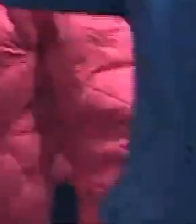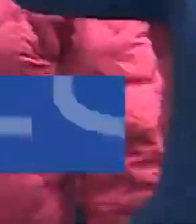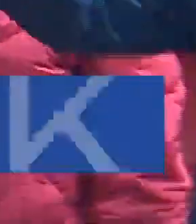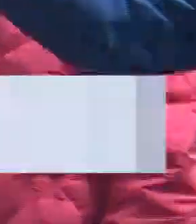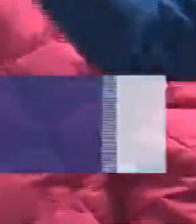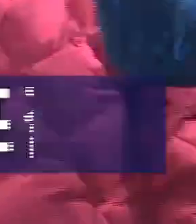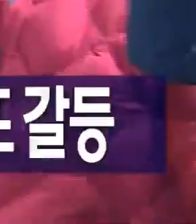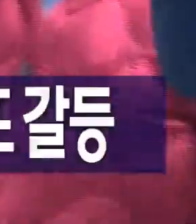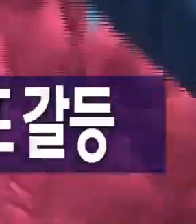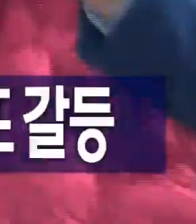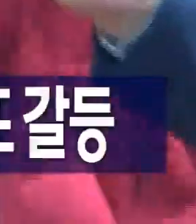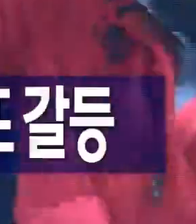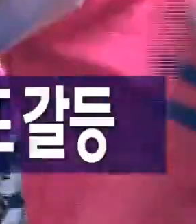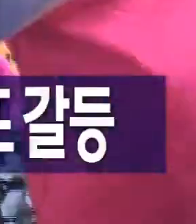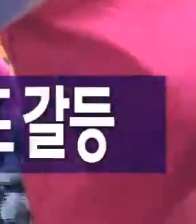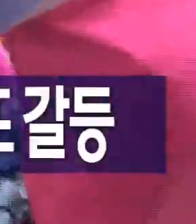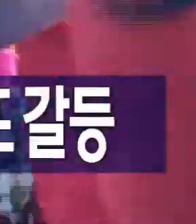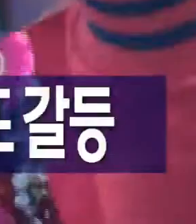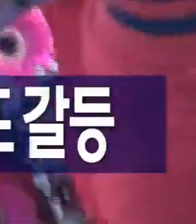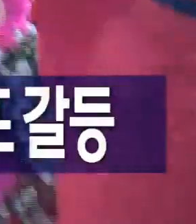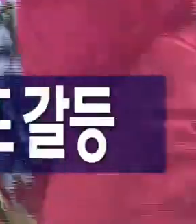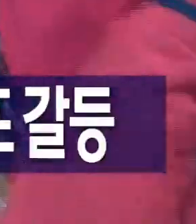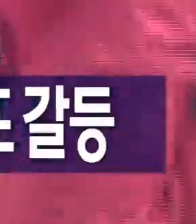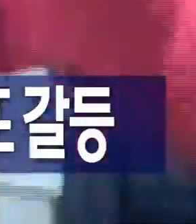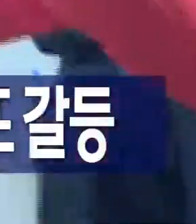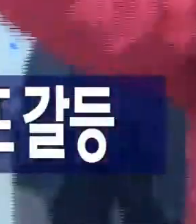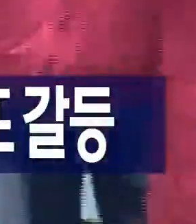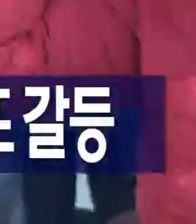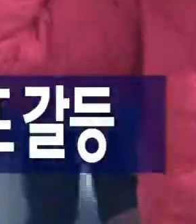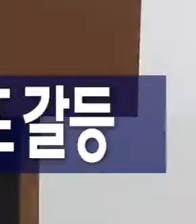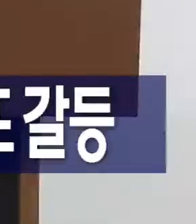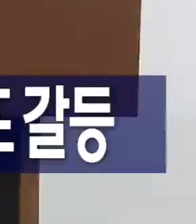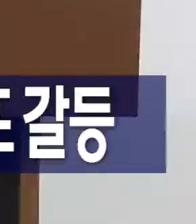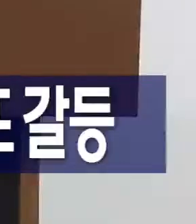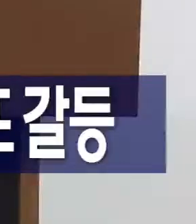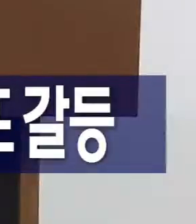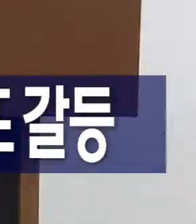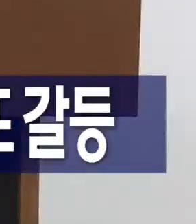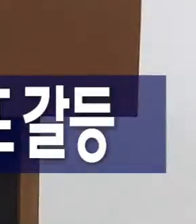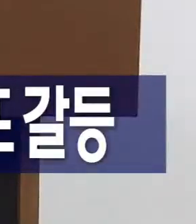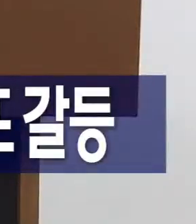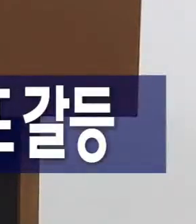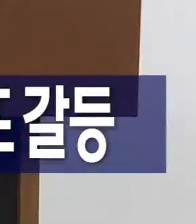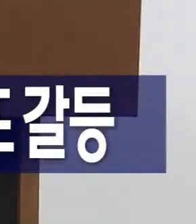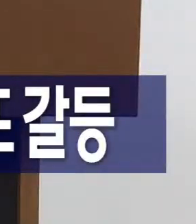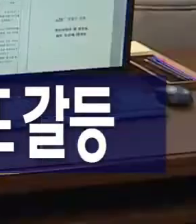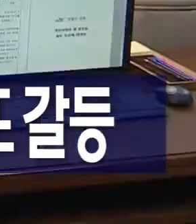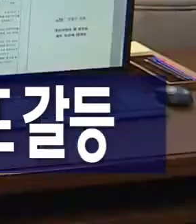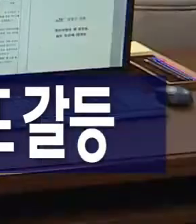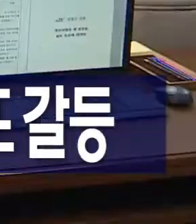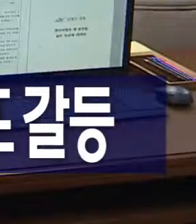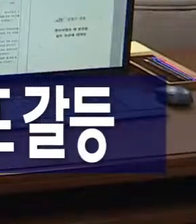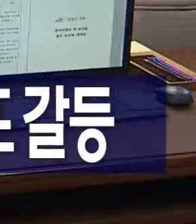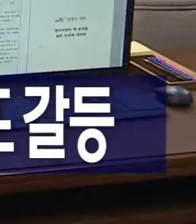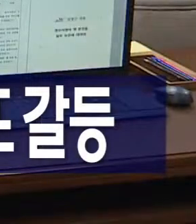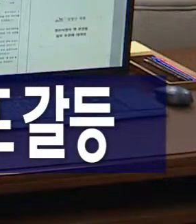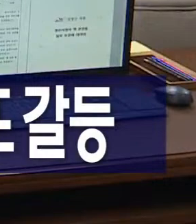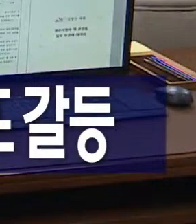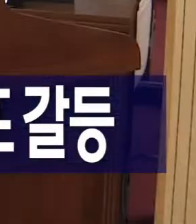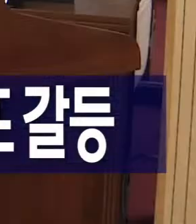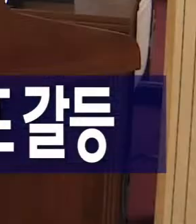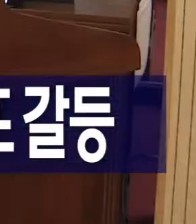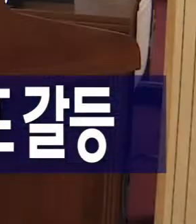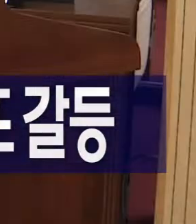이번 보궐선거로 청주시의회의 여야 동수구도가 깨졌습니다. 당초 합의와 다른 원구성 주장이 나오자 여야가